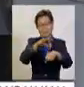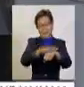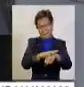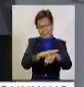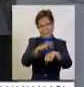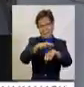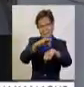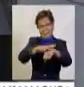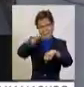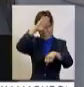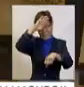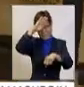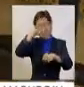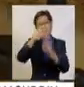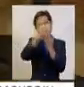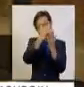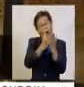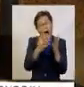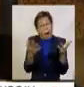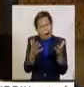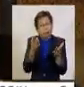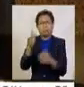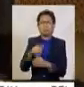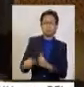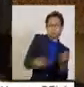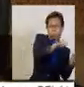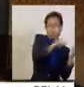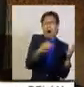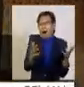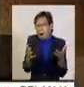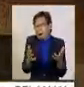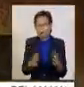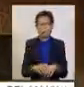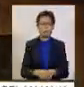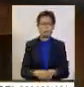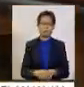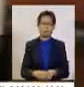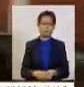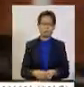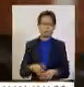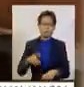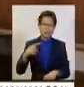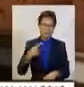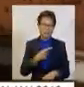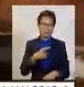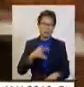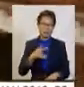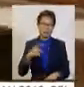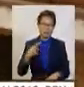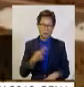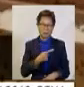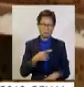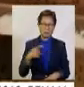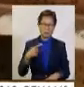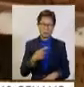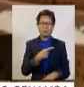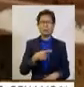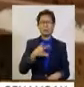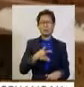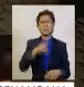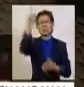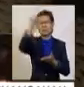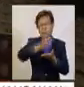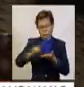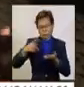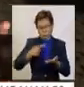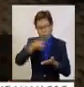kita membanteras macam mana. Spot check setiap macam ni membuatkan kita rasa hari-hari, seminggu sekali kita mesti